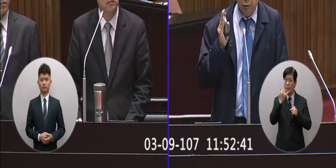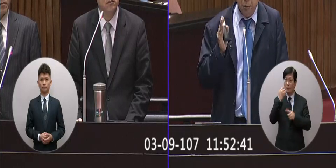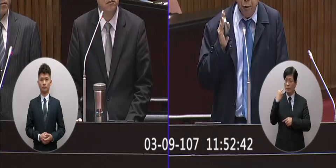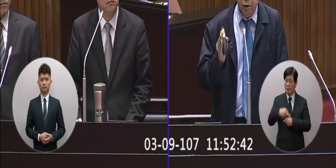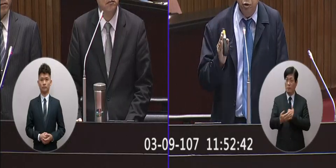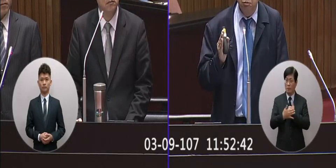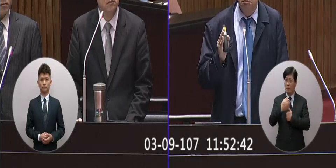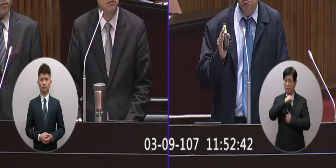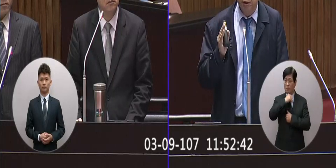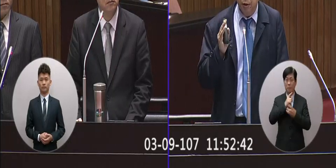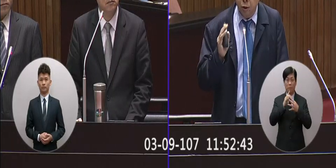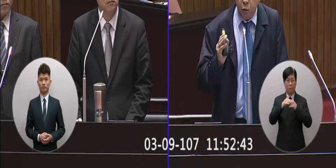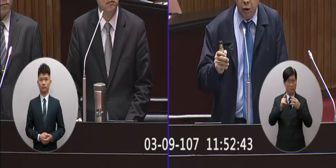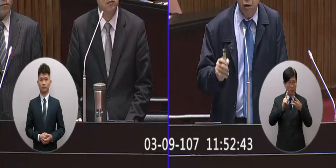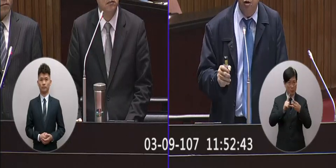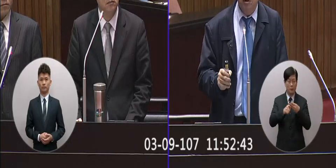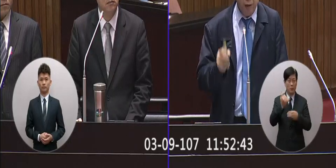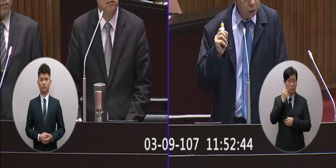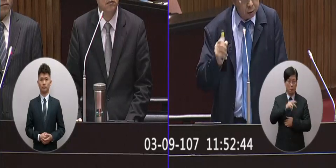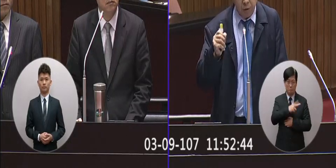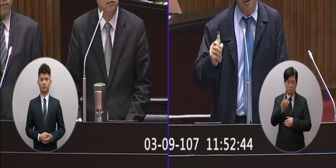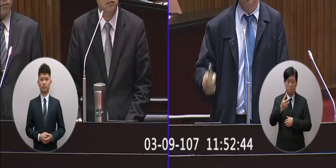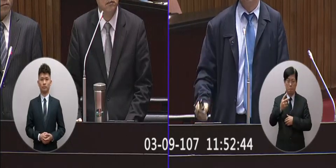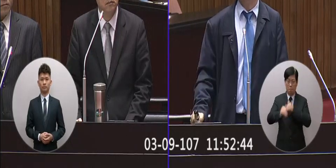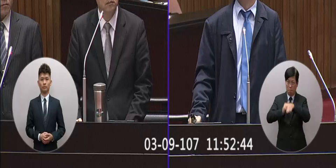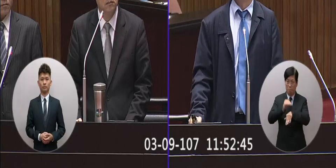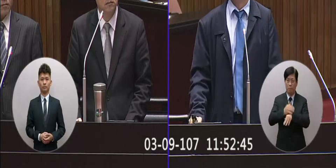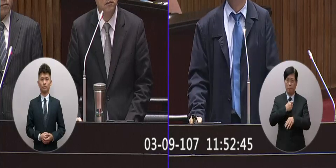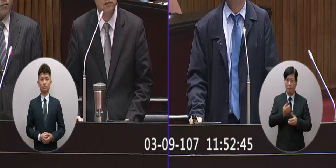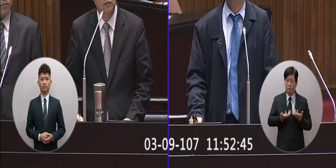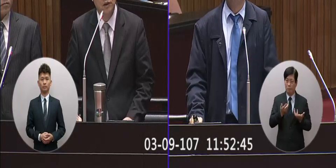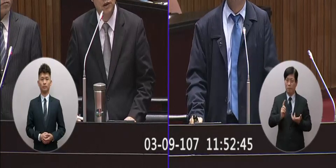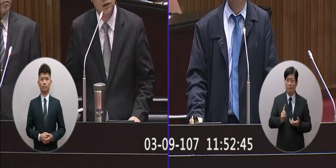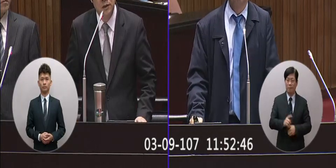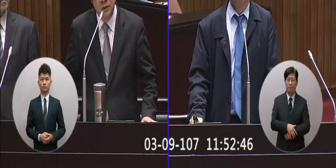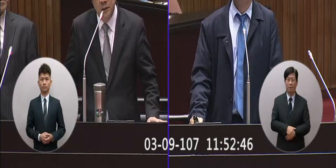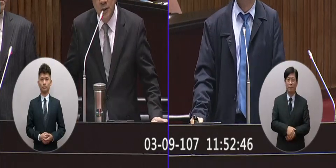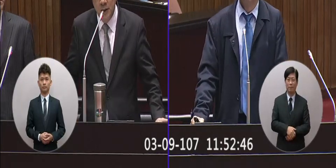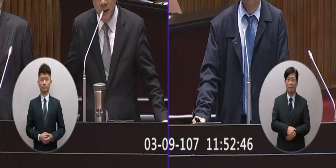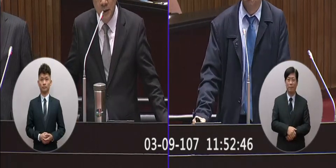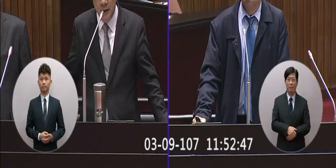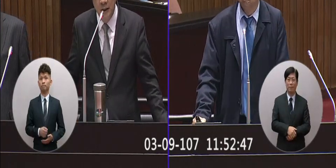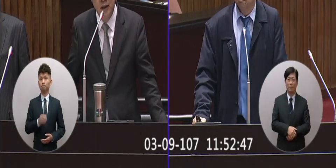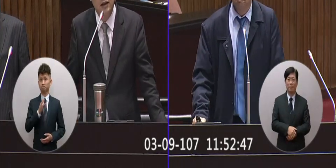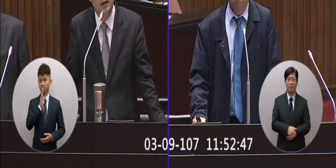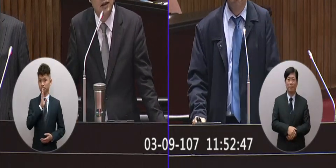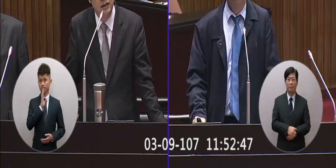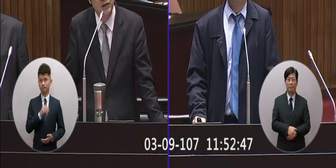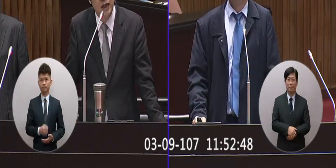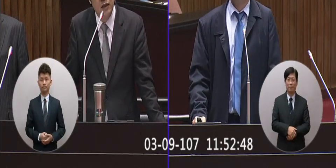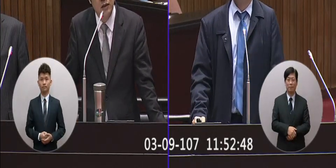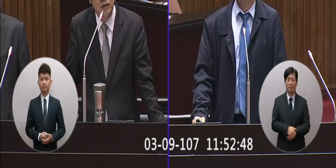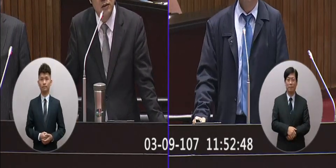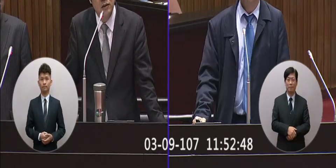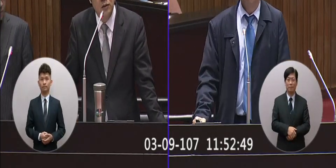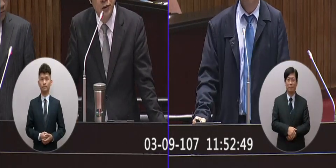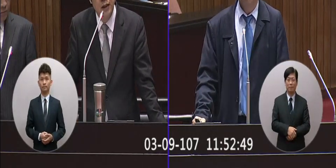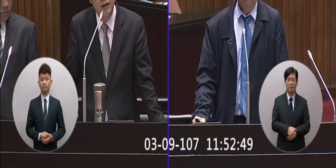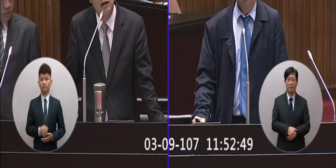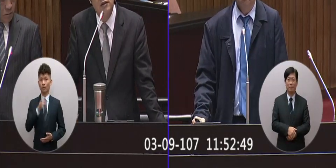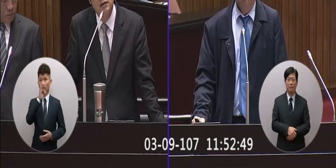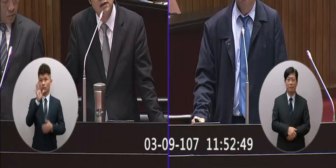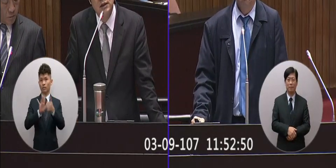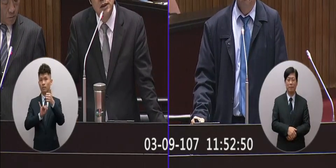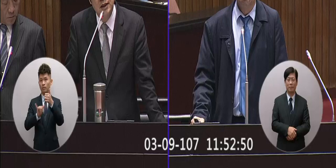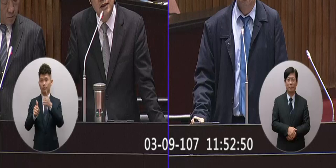为台湾的民主要当骨成功，咱能够做什么代志？ 是迄、那个感谢吴